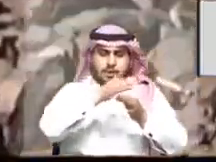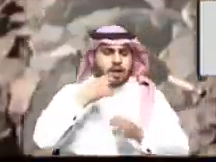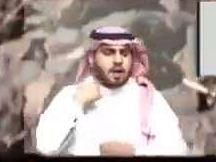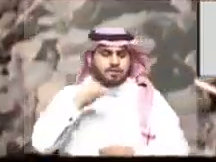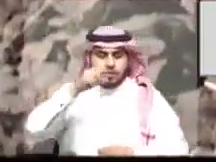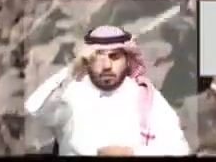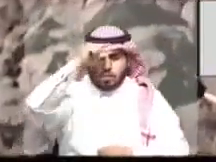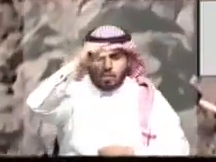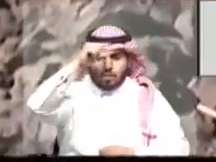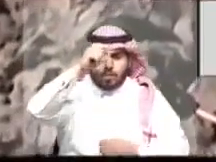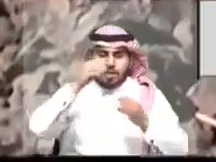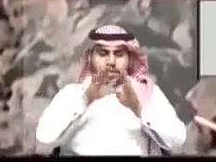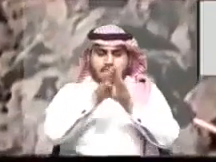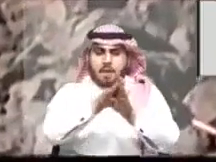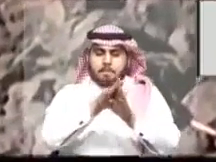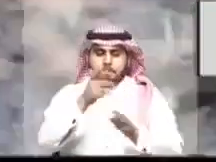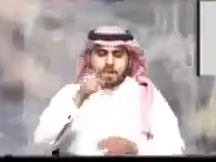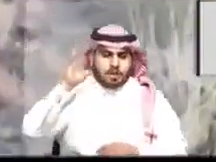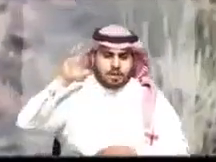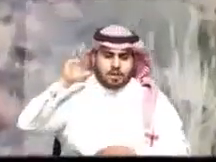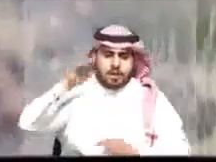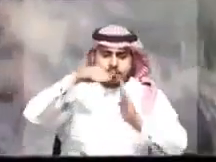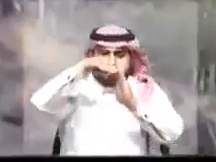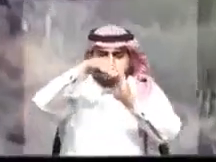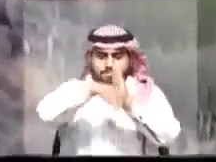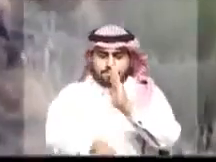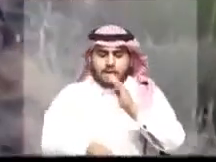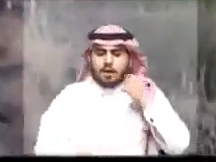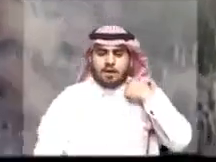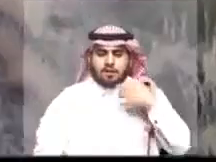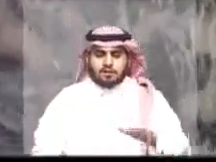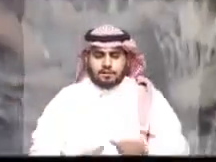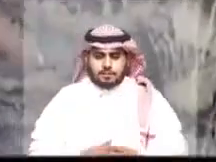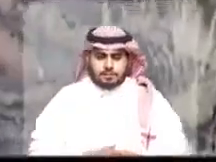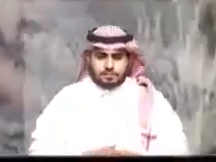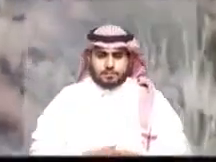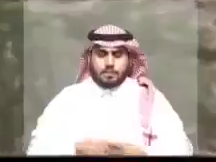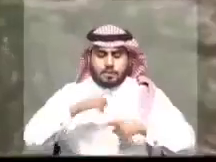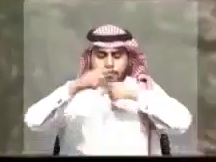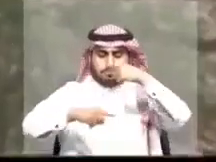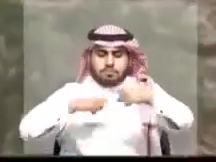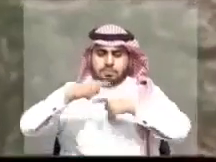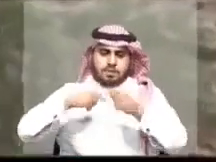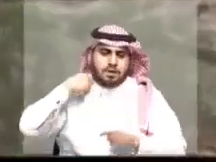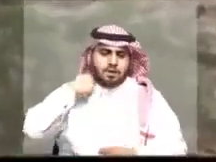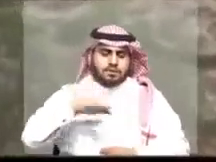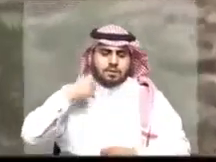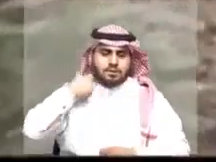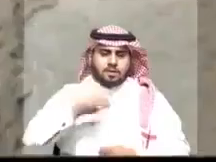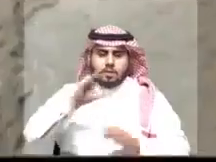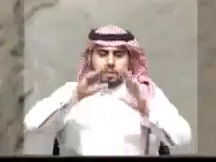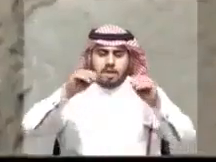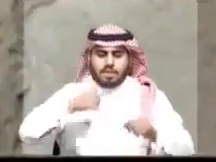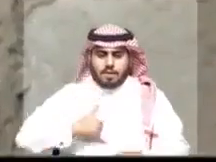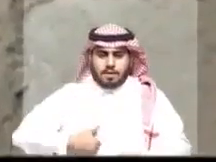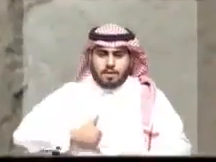مكبدا ميليشيا الحوثي المدعومة من إيران انتكاسات وهزائم متلاحقة في جبهات مختلفة من